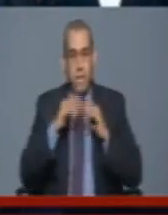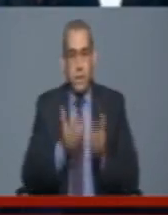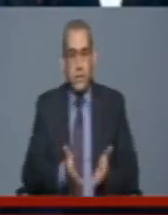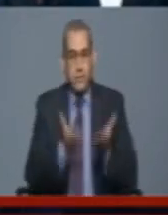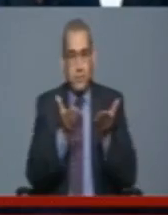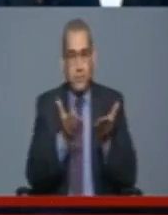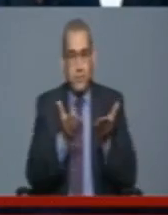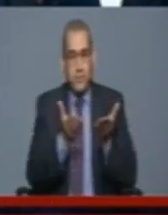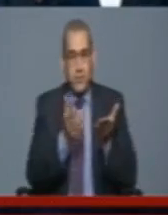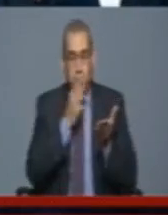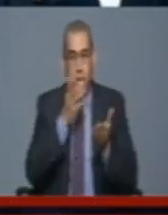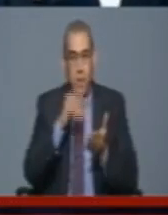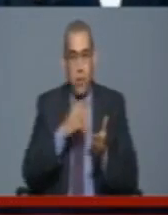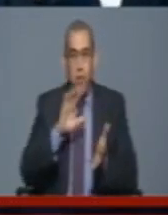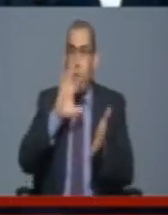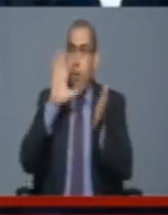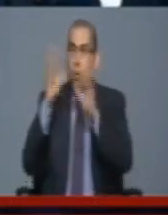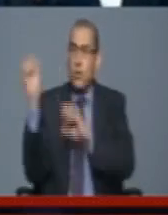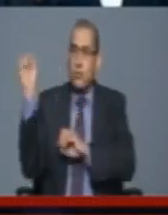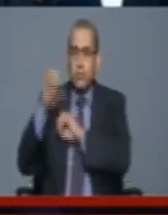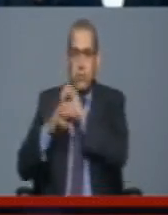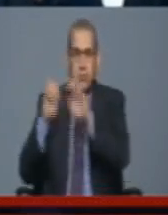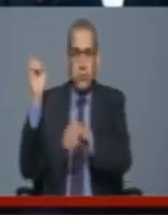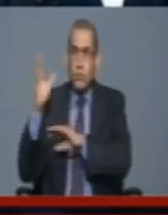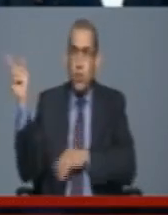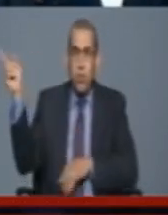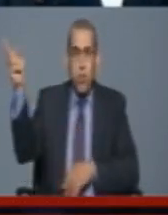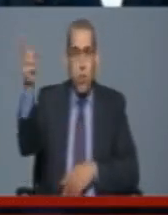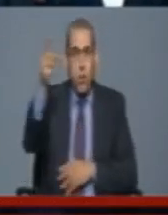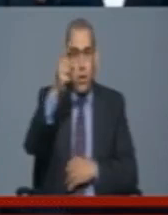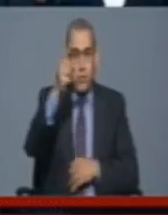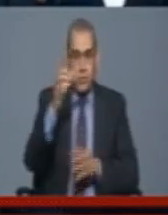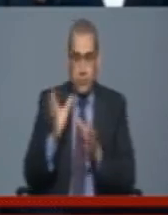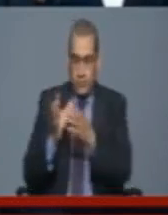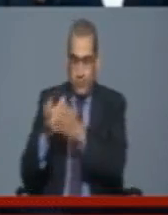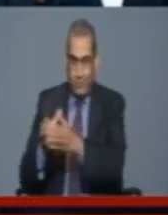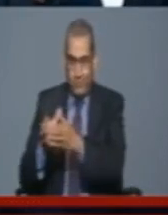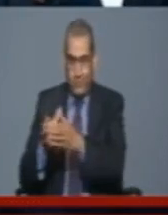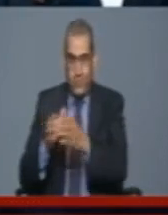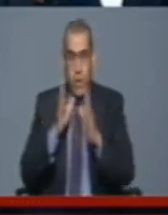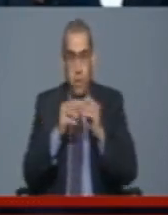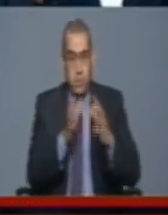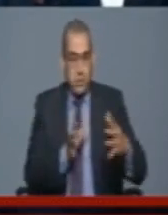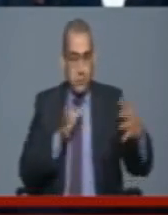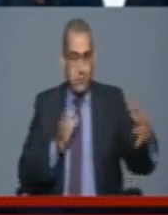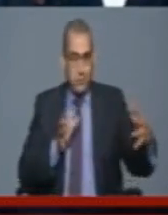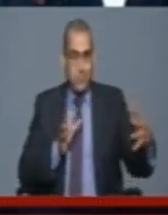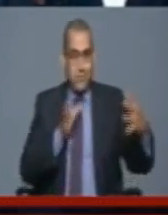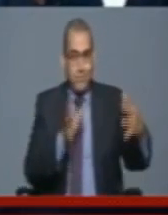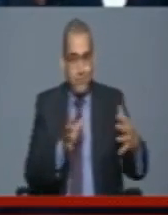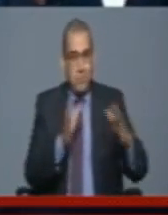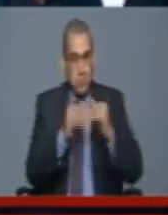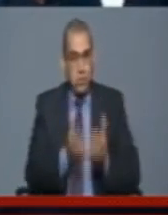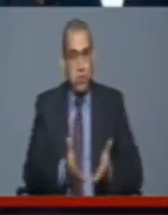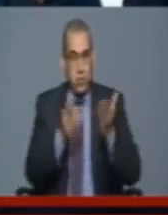يعني الحجم اللي جه كله من الدنيا كلها كوم، والكوم اللي مصر بفضل الله قدمته، وده